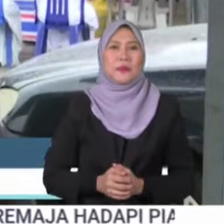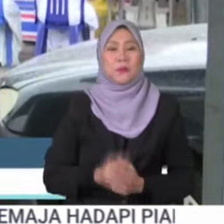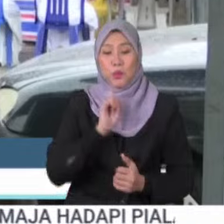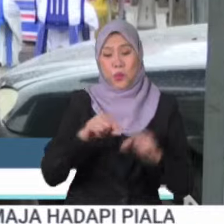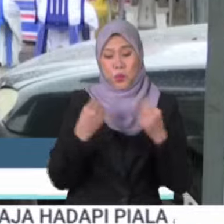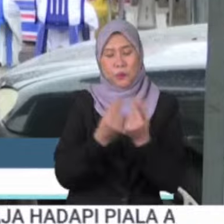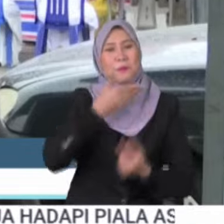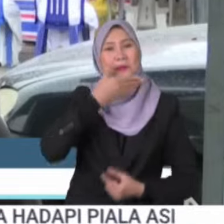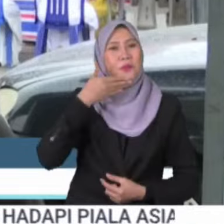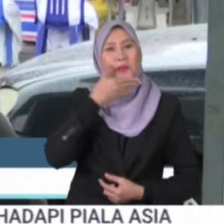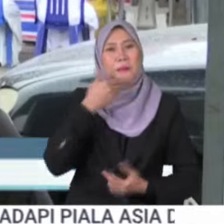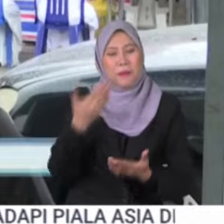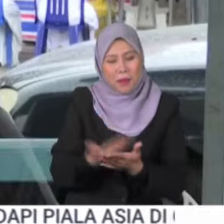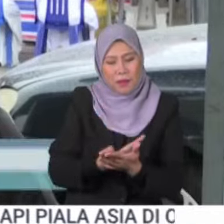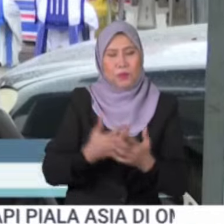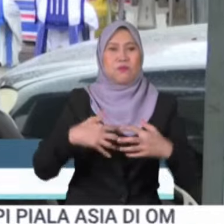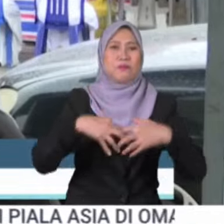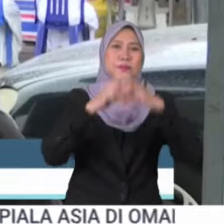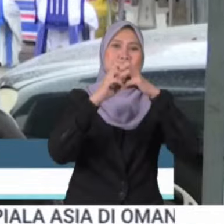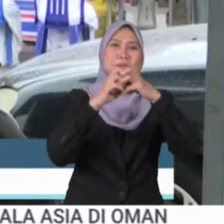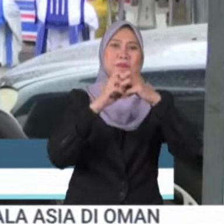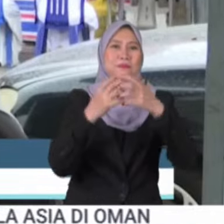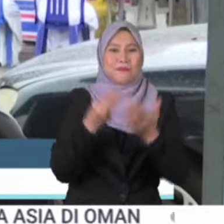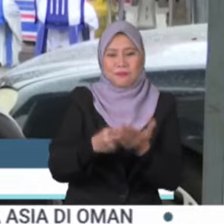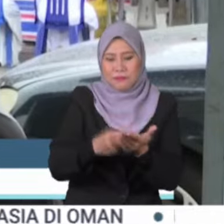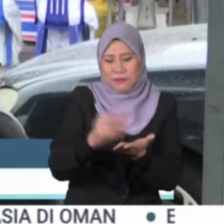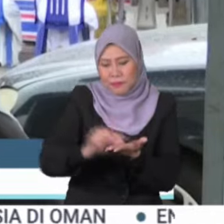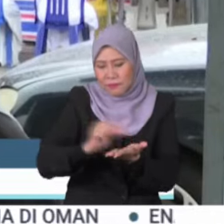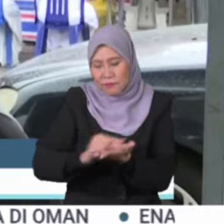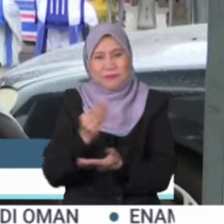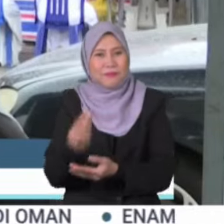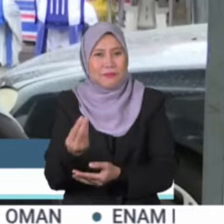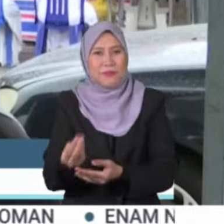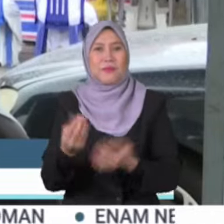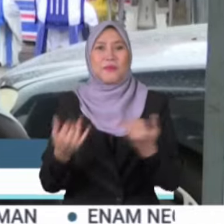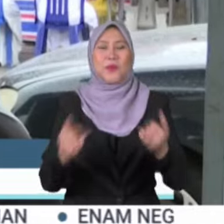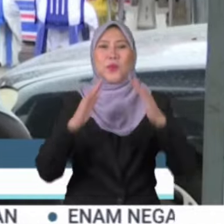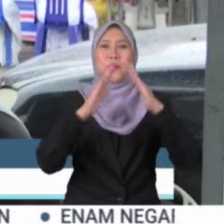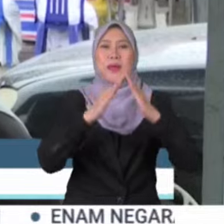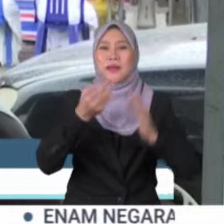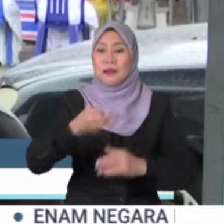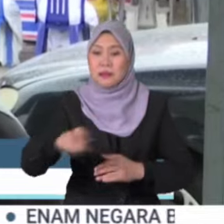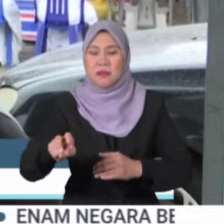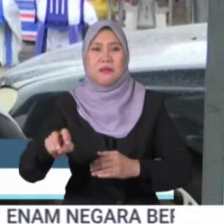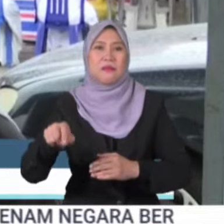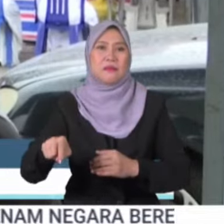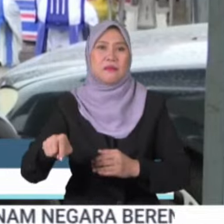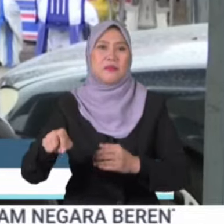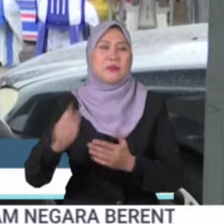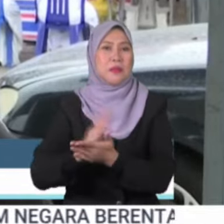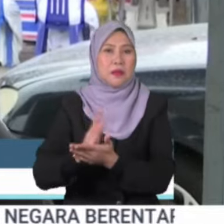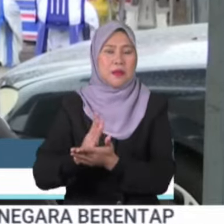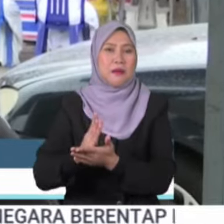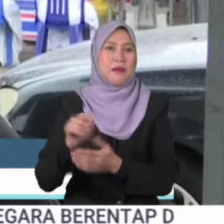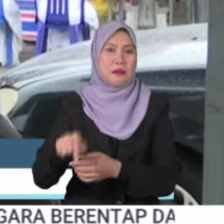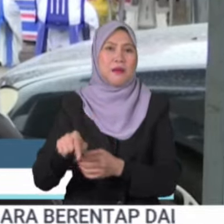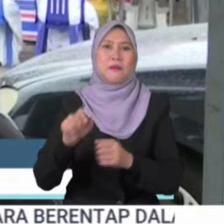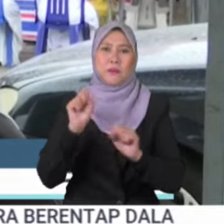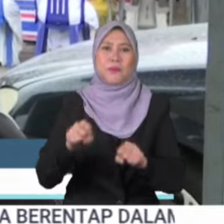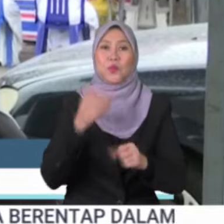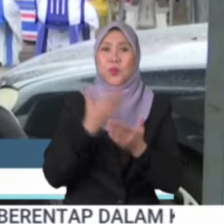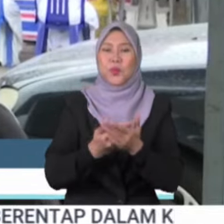hidup dan tak banyak sangat pendapatan. Jadi saya rasa rumah transit ni baguslah, salah satu inisiatif daripada kerajaan